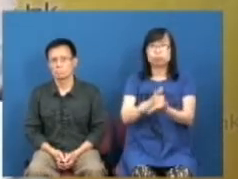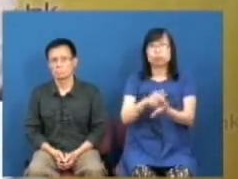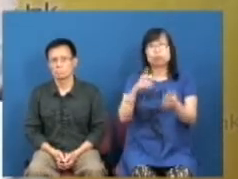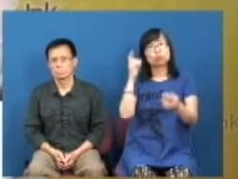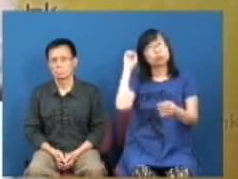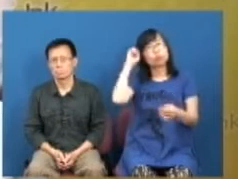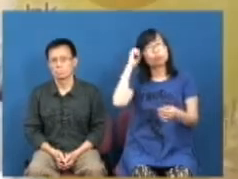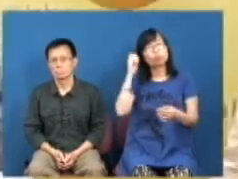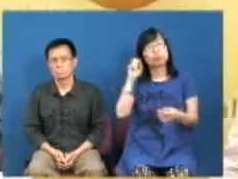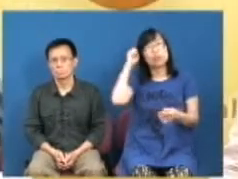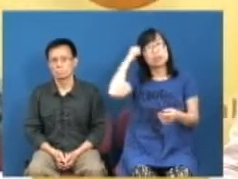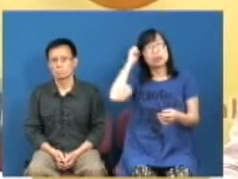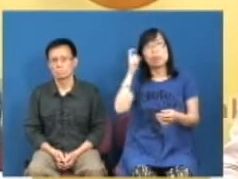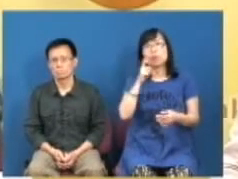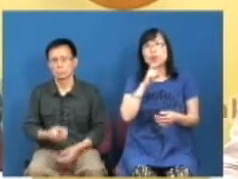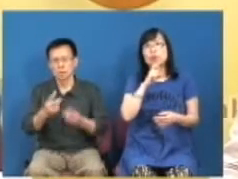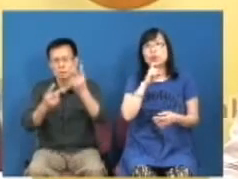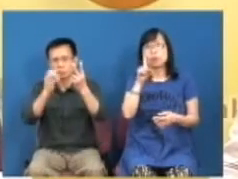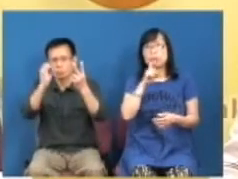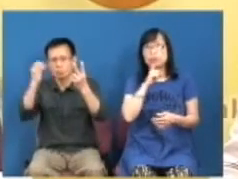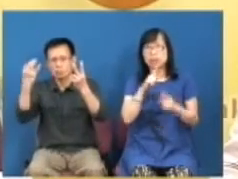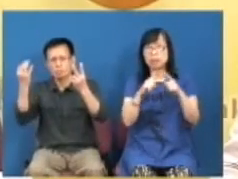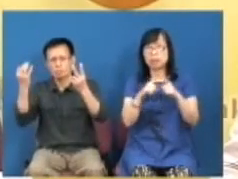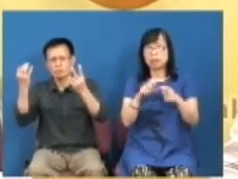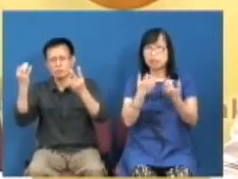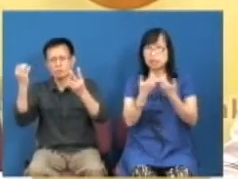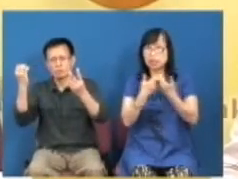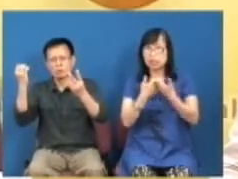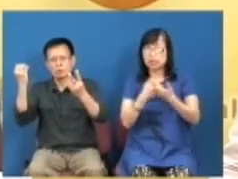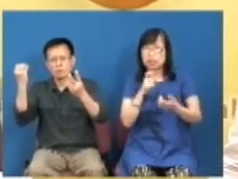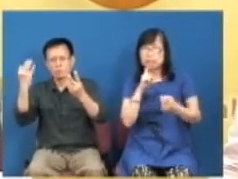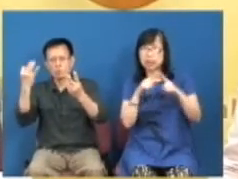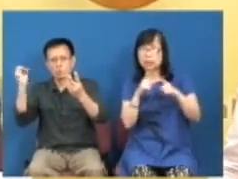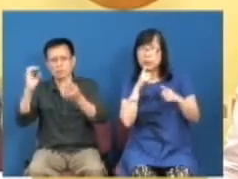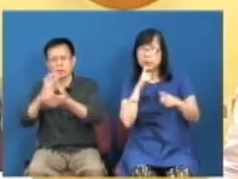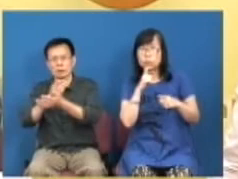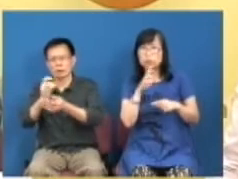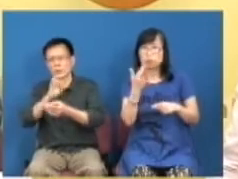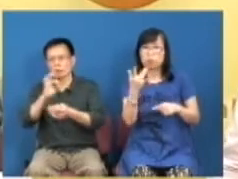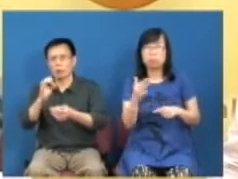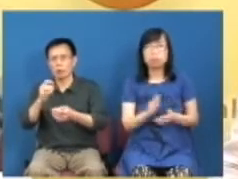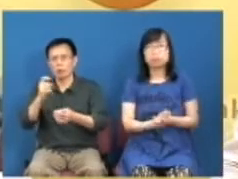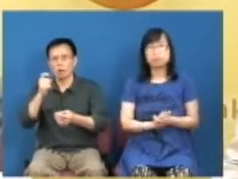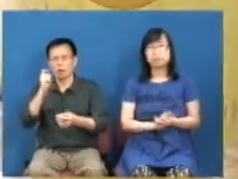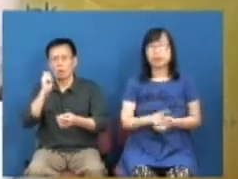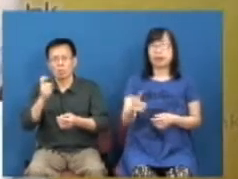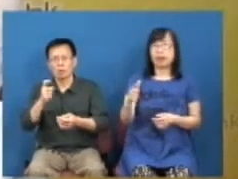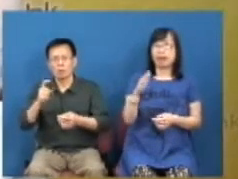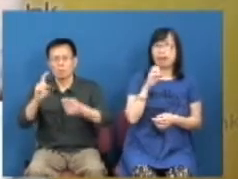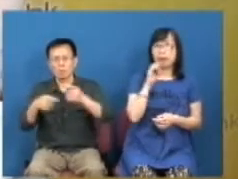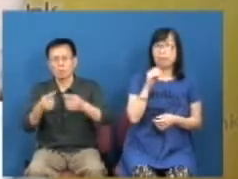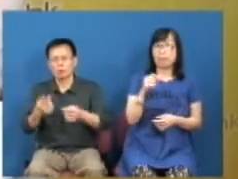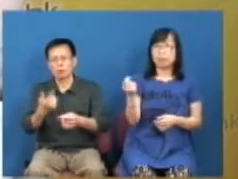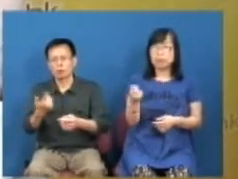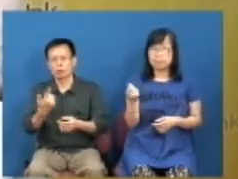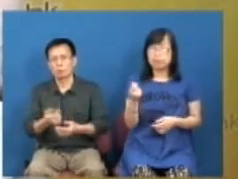即係900万。 2030應該冇900万咁多， 未咁多啊， 未咁多啊， 係啦係啦。咁但係你話係咪即係即時